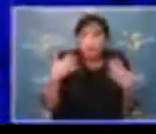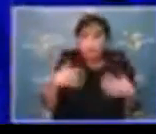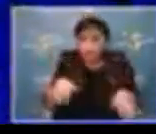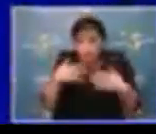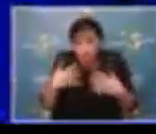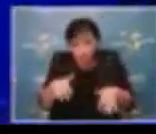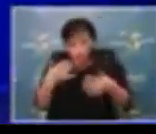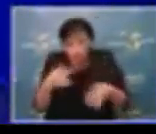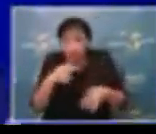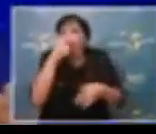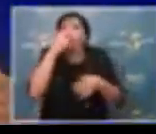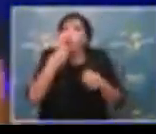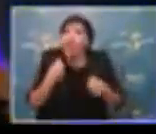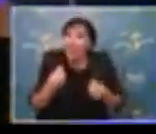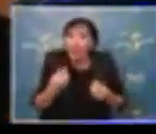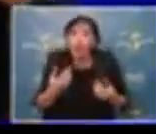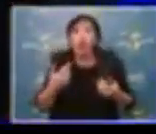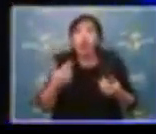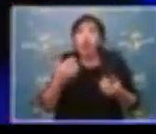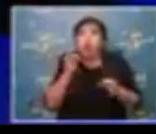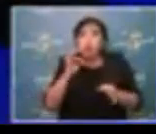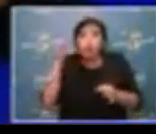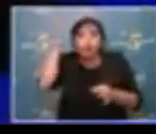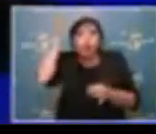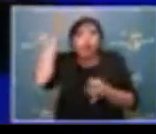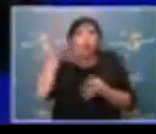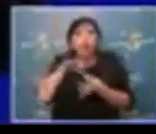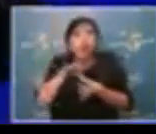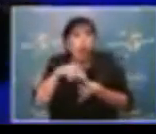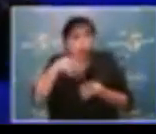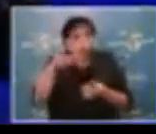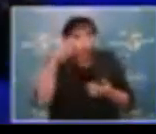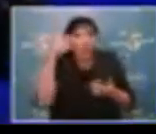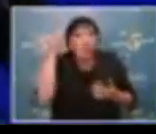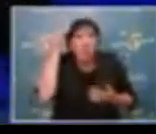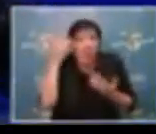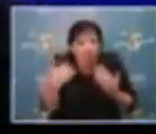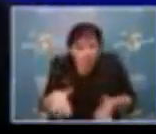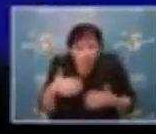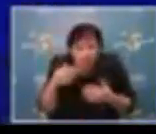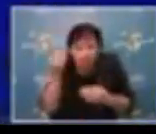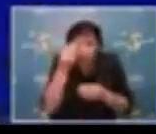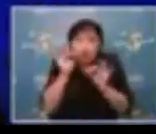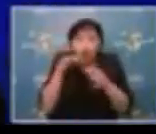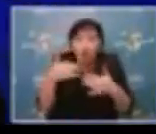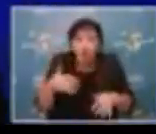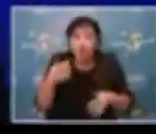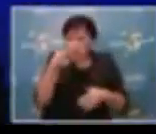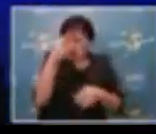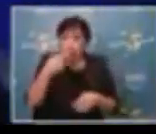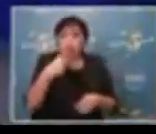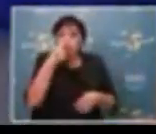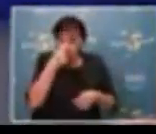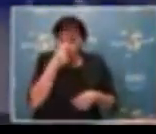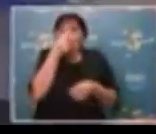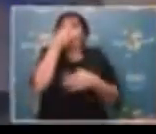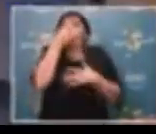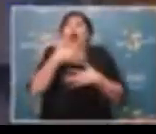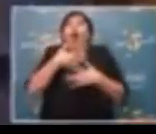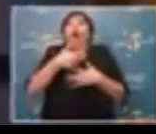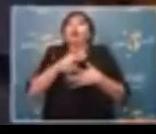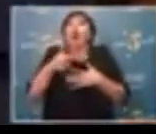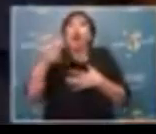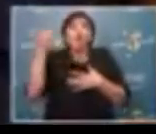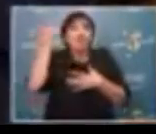subdola. Che coinvolge il cervello. Guardate dove arriva il cervello. Il cervello, come tu vai in apnea che non respiri,